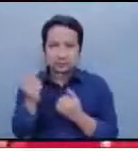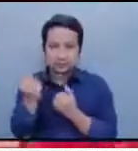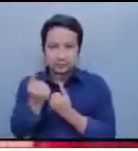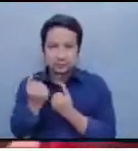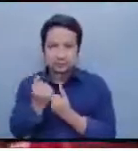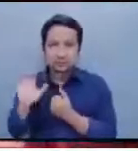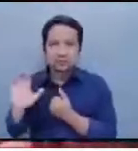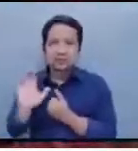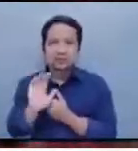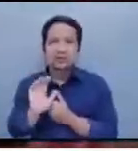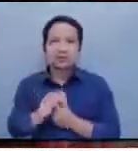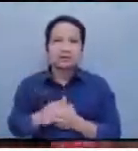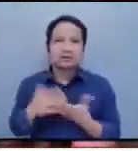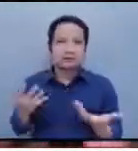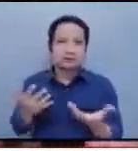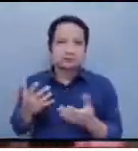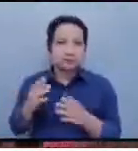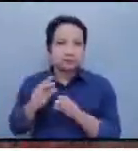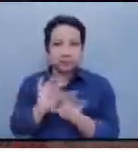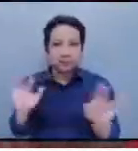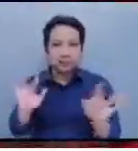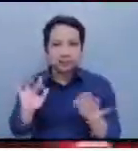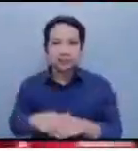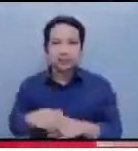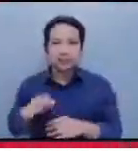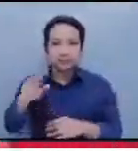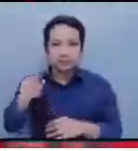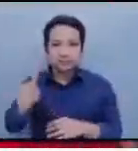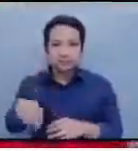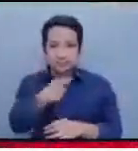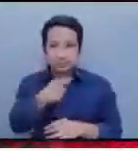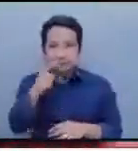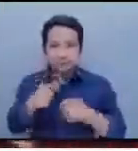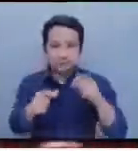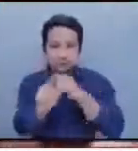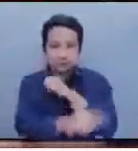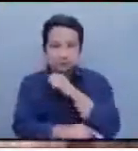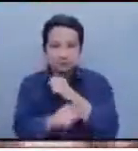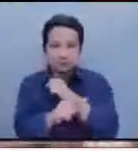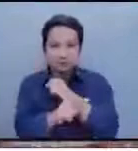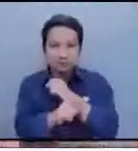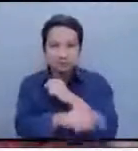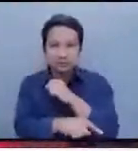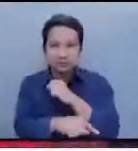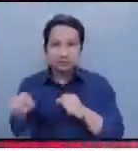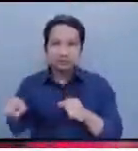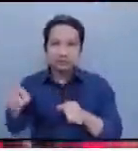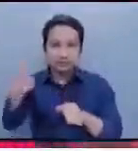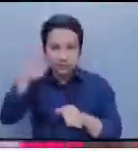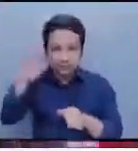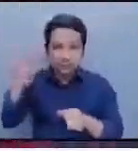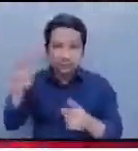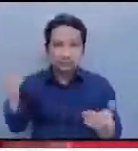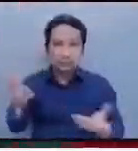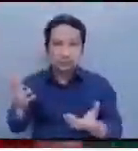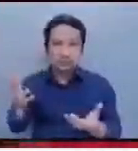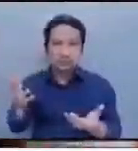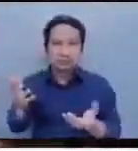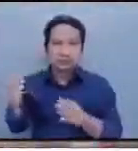kandidato, wala naman sa lugar. Si VP Lenny nasa Quezon para mangampanya, habang si Marcos ay wala namang